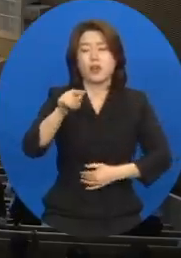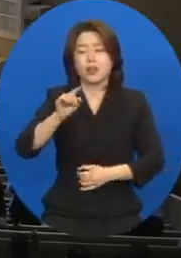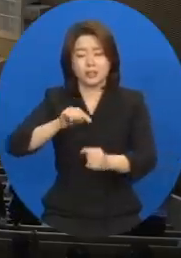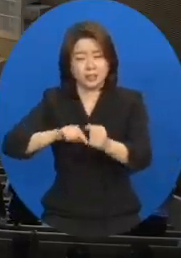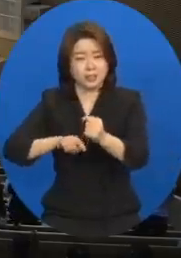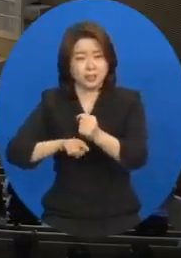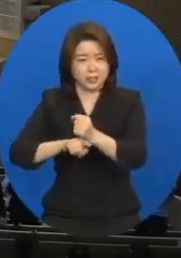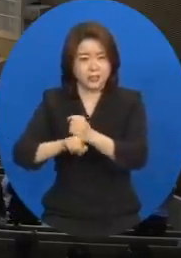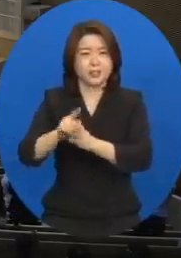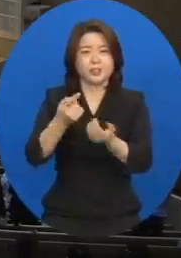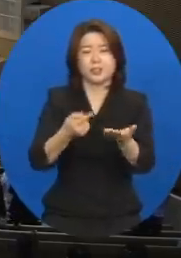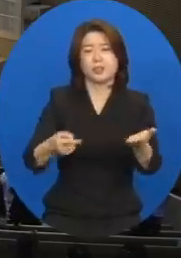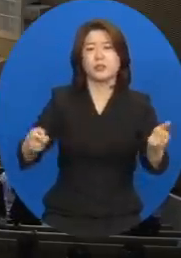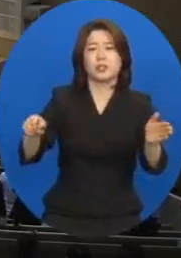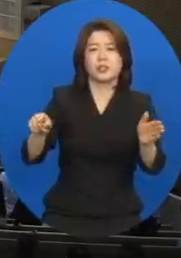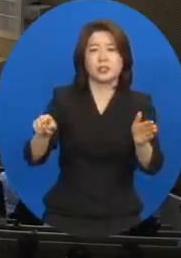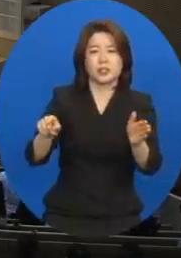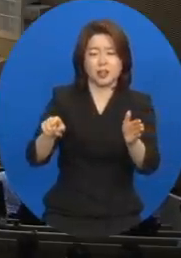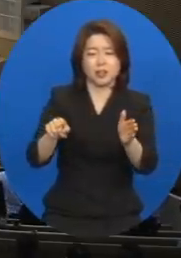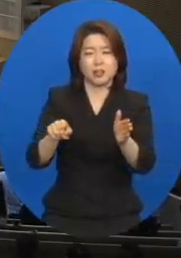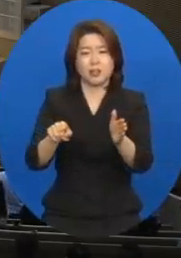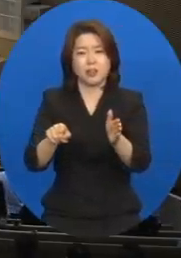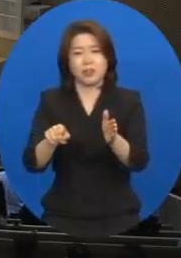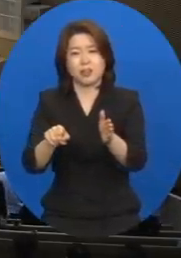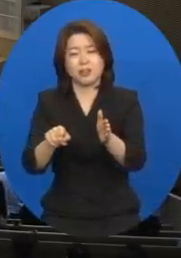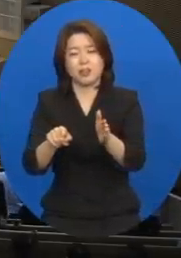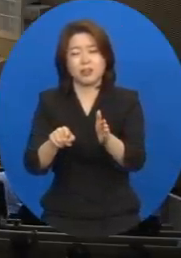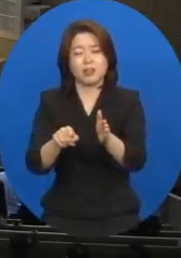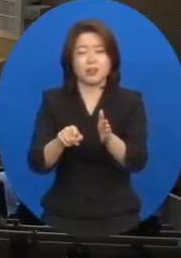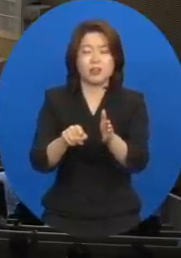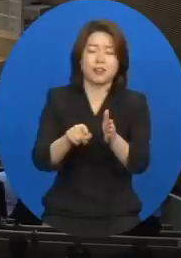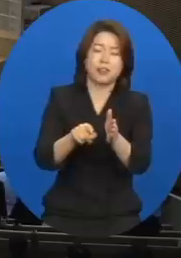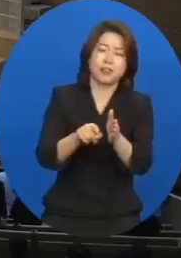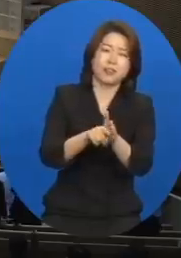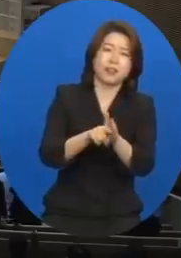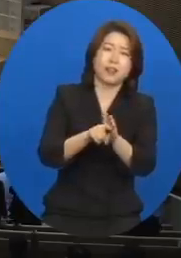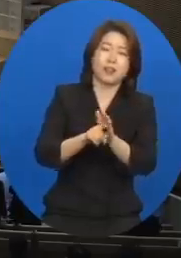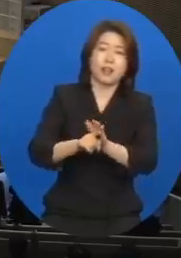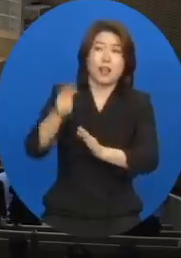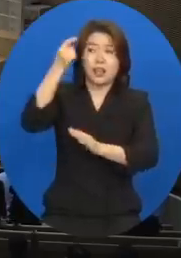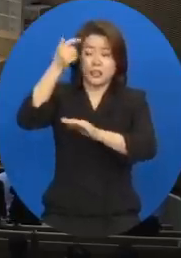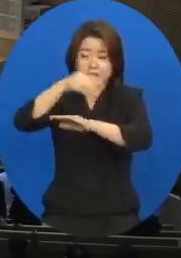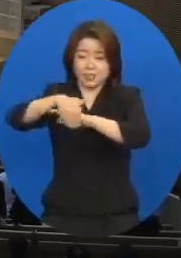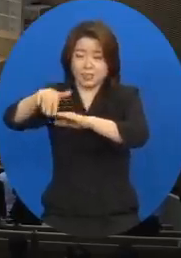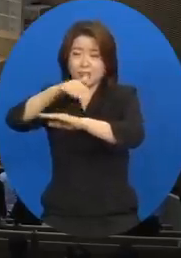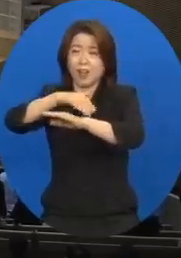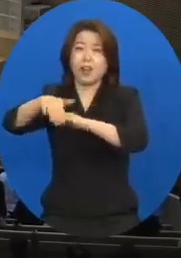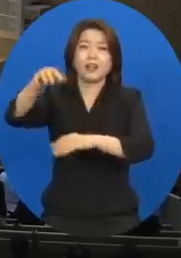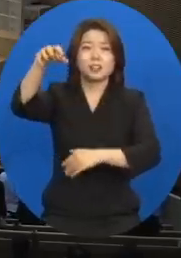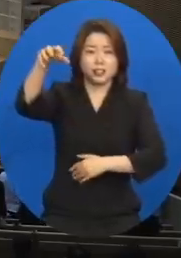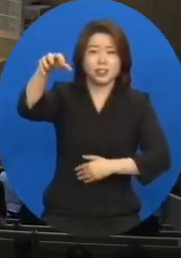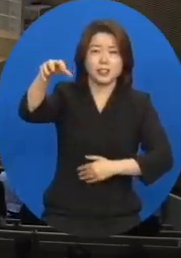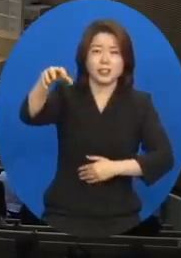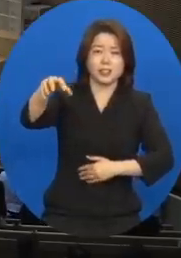나라와 그 뜻을 위하여 뜻하신 그곳에